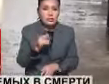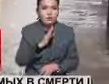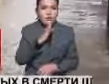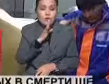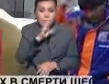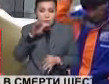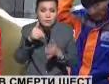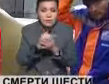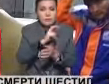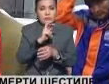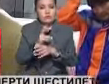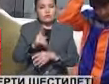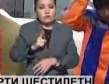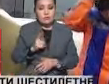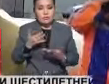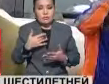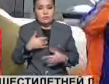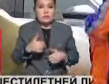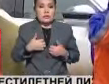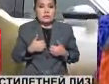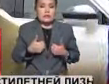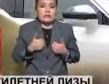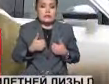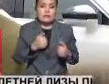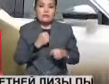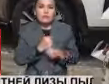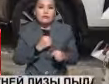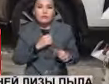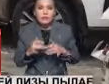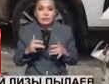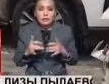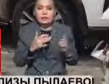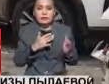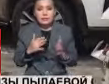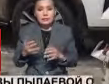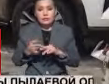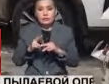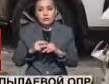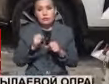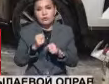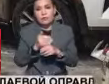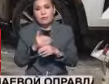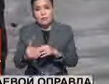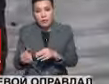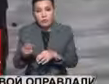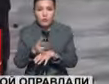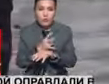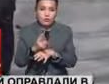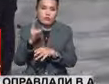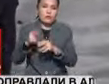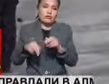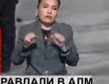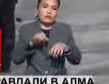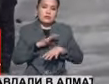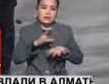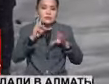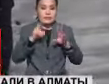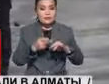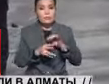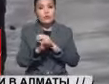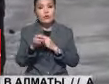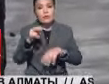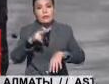пока переобуем. Но мы делаем все, что можем. Работаем, как говорится, в темпе. Может быть, даже и задержимся допоздна, как получится. Прибавилось работы и у